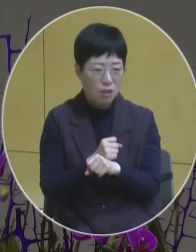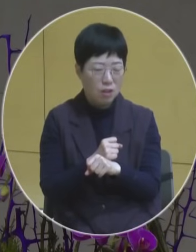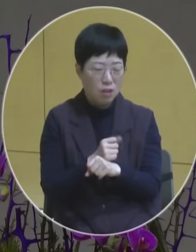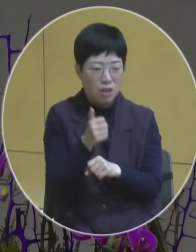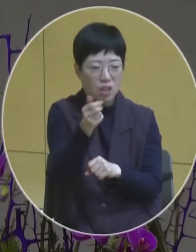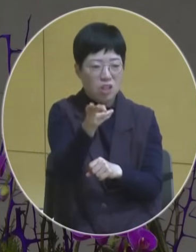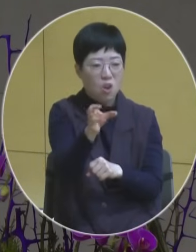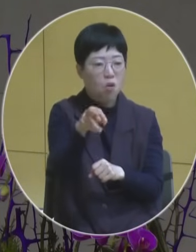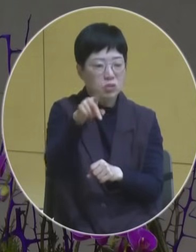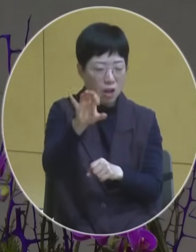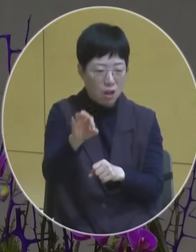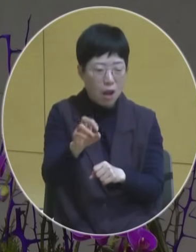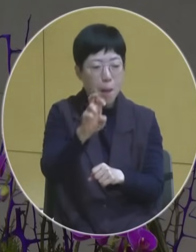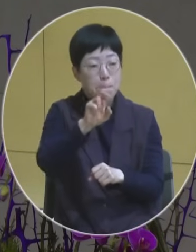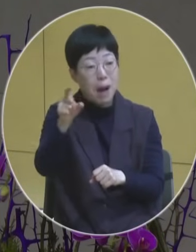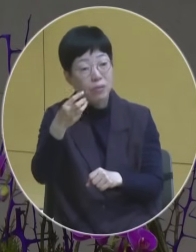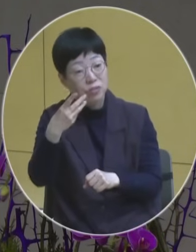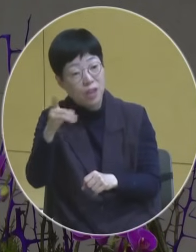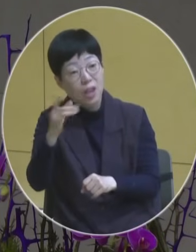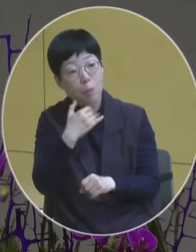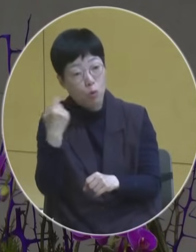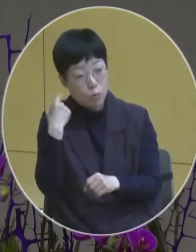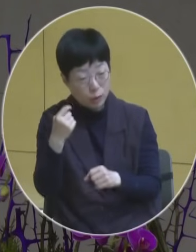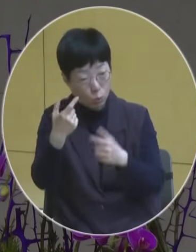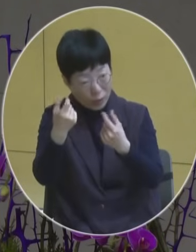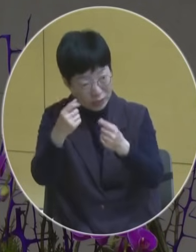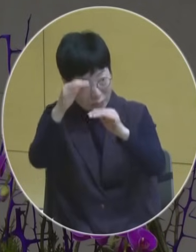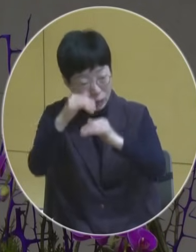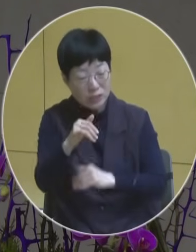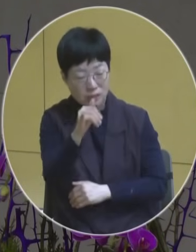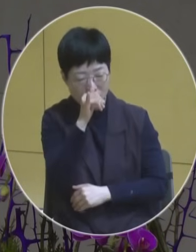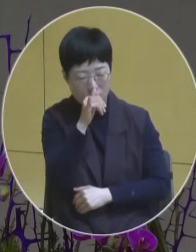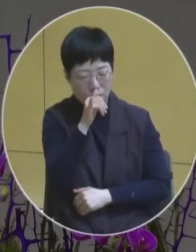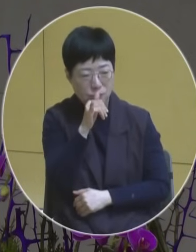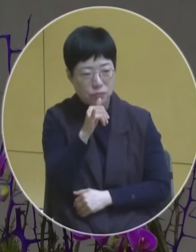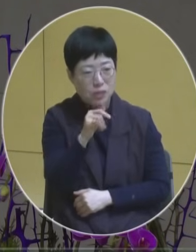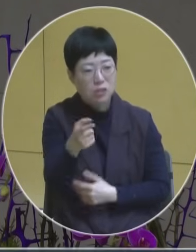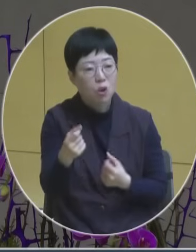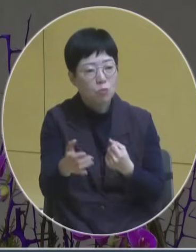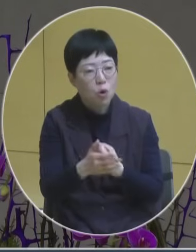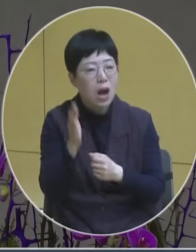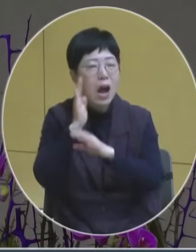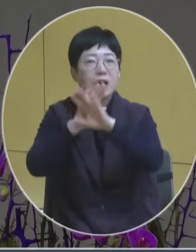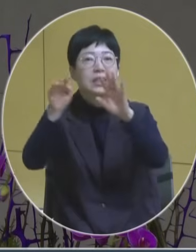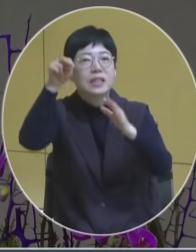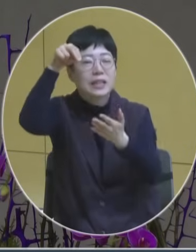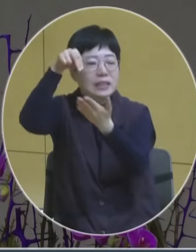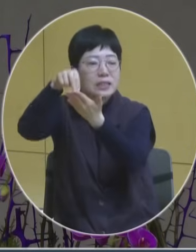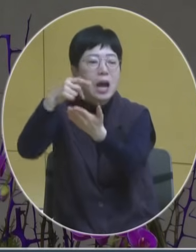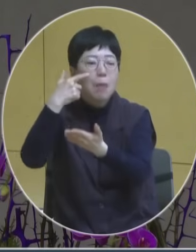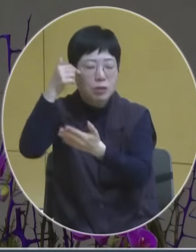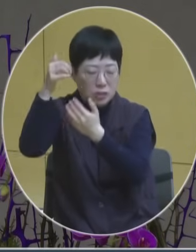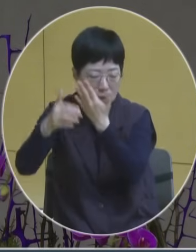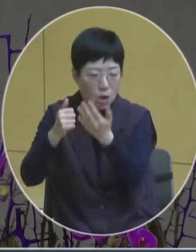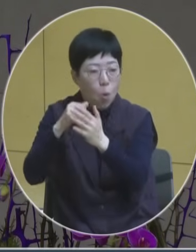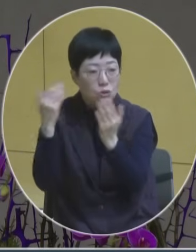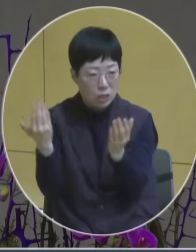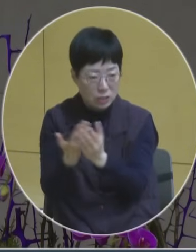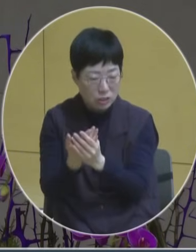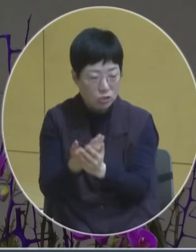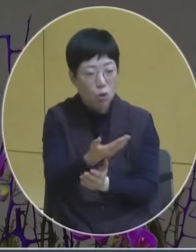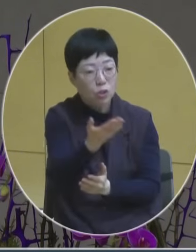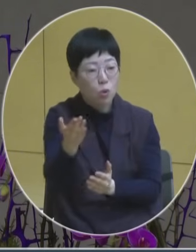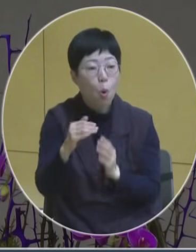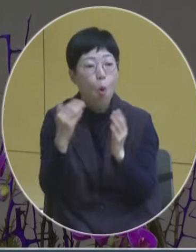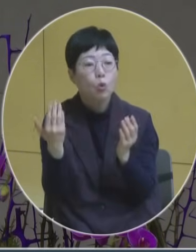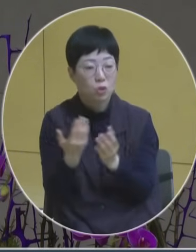같은 주제를 다루고 있는 마태복음 5장 48절에 이렇게 말씀이 합니다. 그러므로 하늘에 계신 너희 아버지의 온전하심 같이